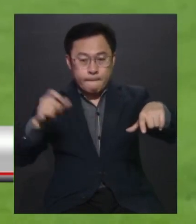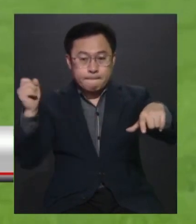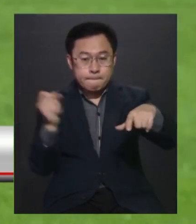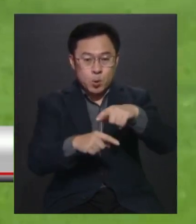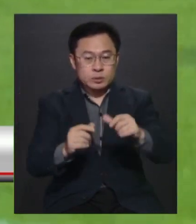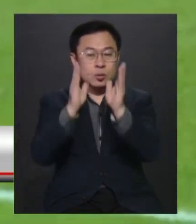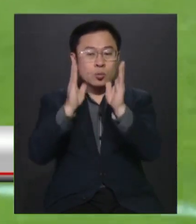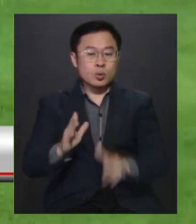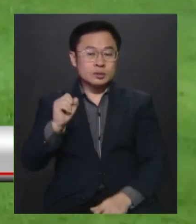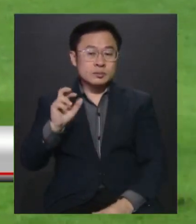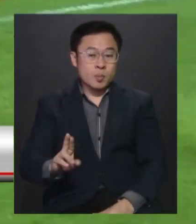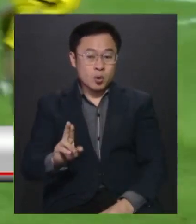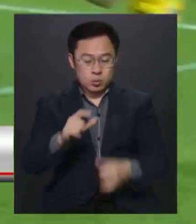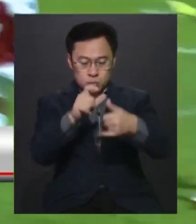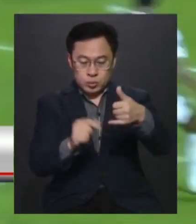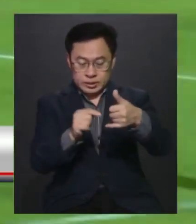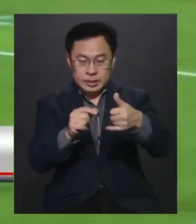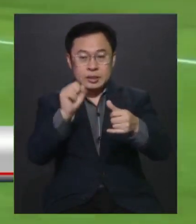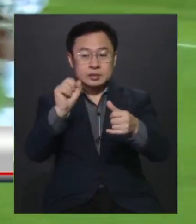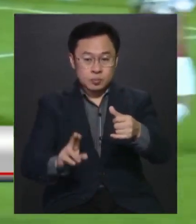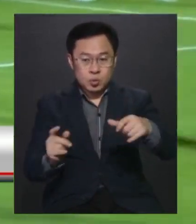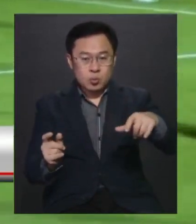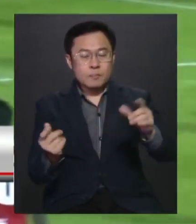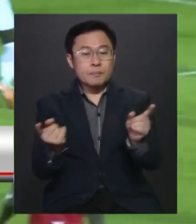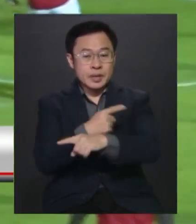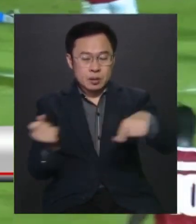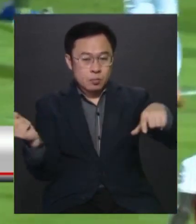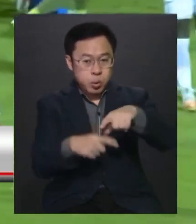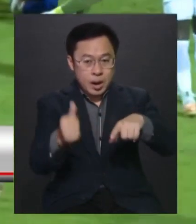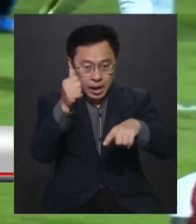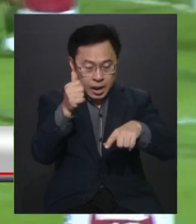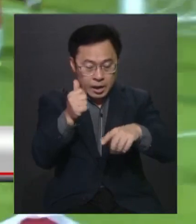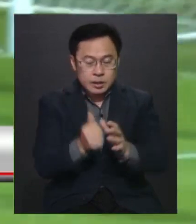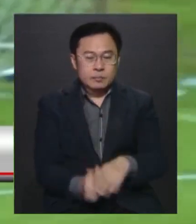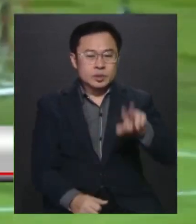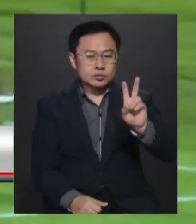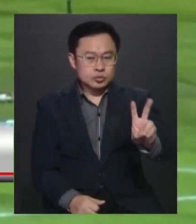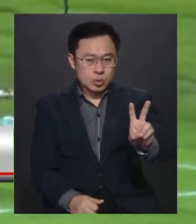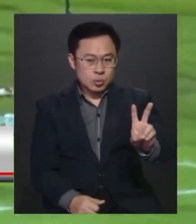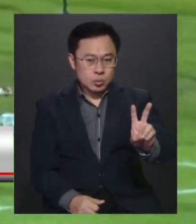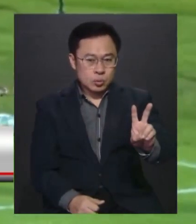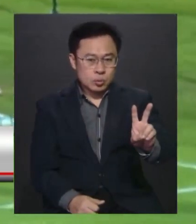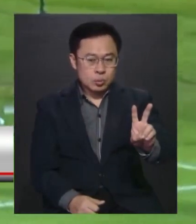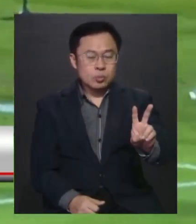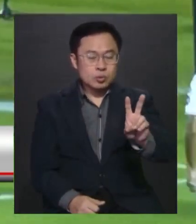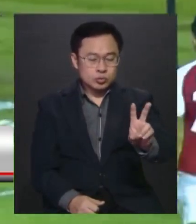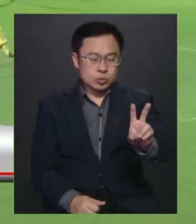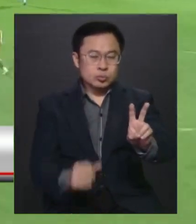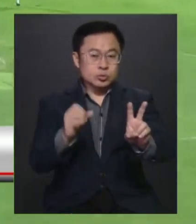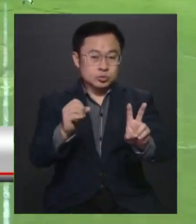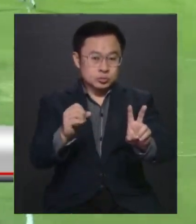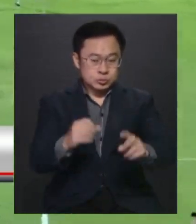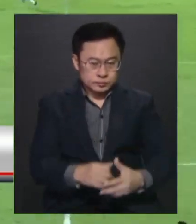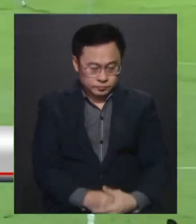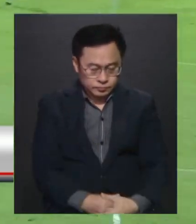ลูกนี้ให้ตราดหนีห่างเป็น 2-0 ครับก่อนเกมนี้เทโรสถิติในบ้านที่ไม่แพ้ใครมา10กว่าเกมติดนะฮะมาเจอตราดยิ